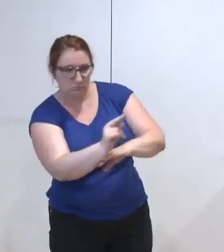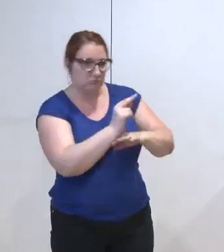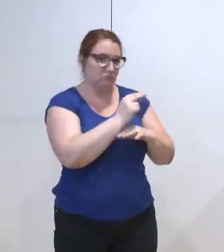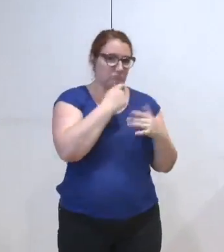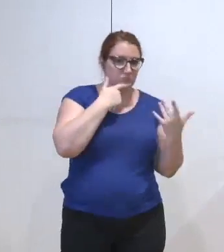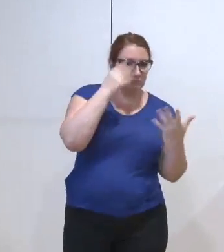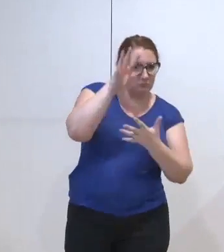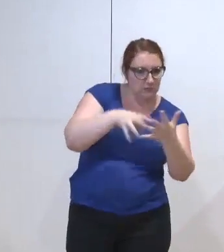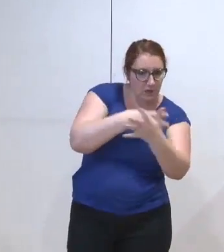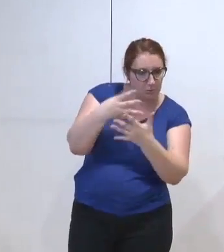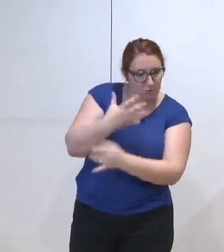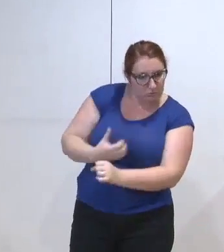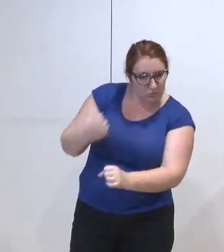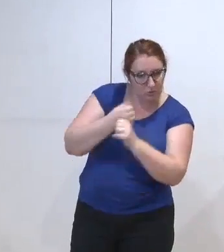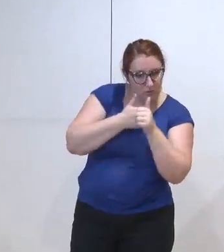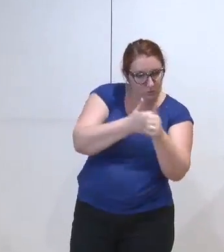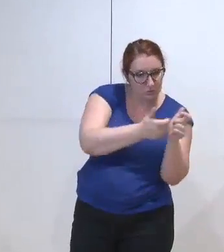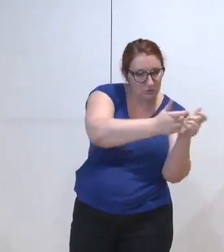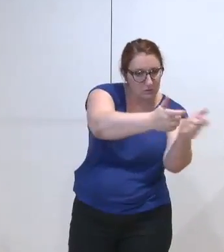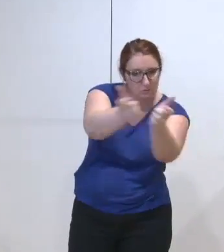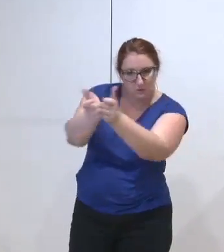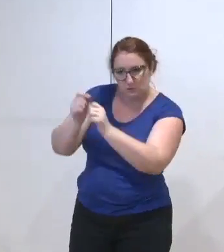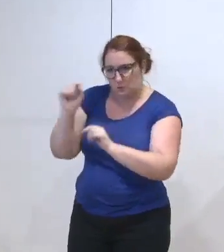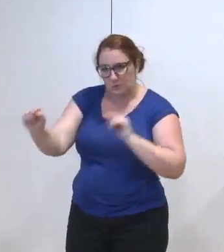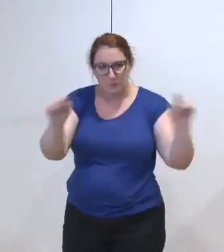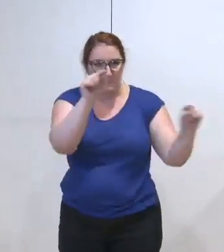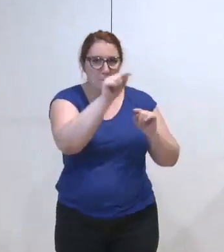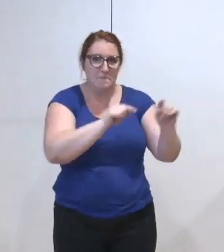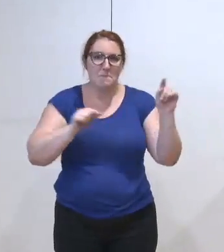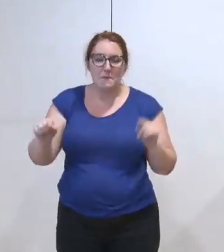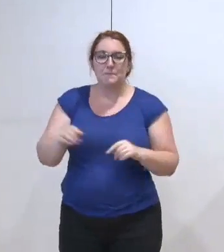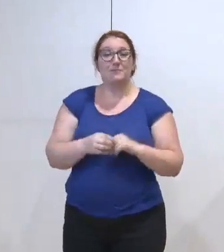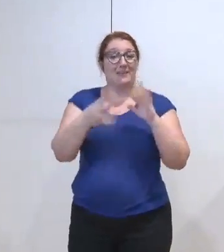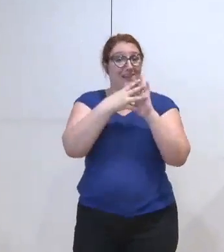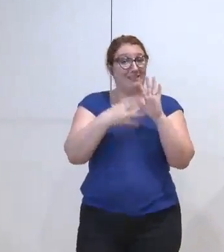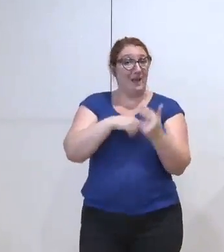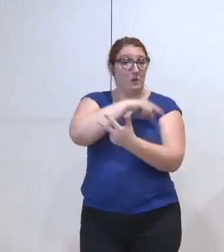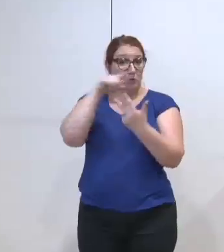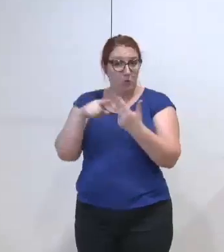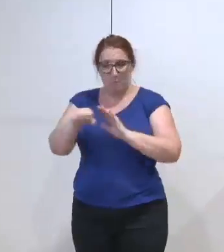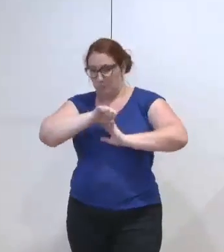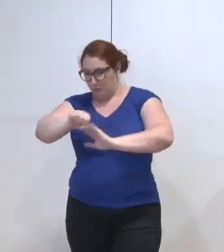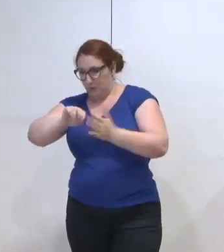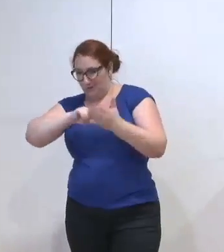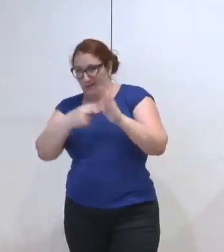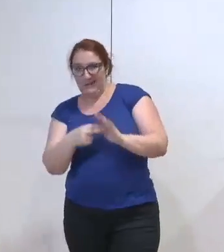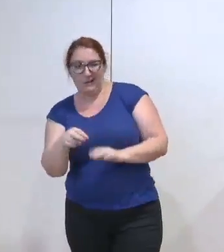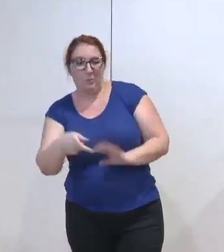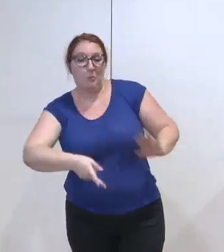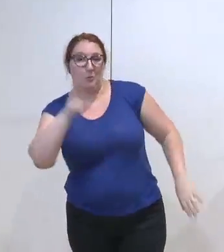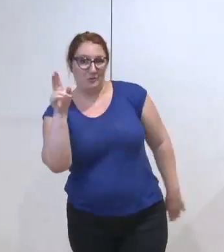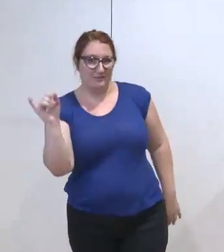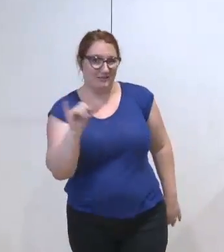euh des différents établissements et donc basé sur trois critères un critère de priorité technique un